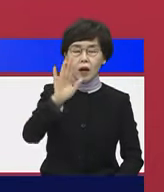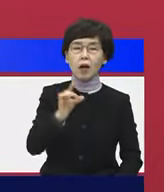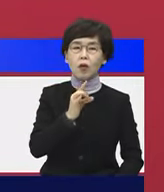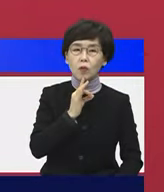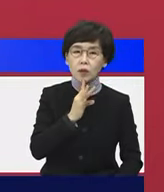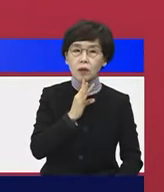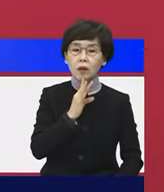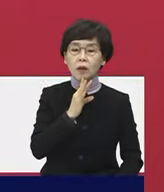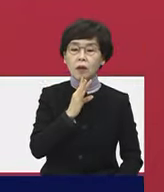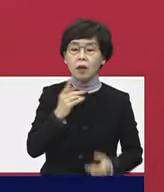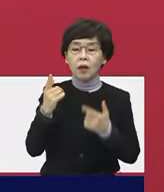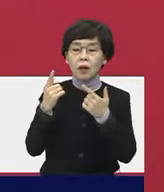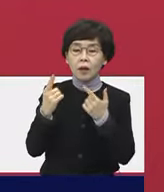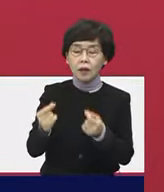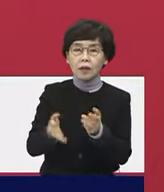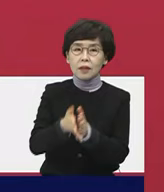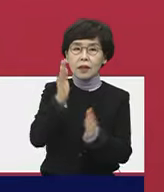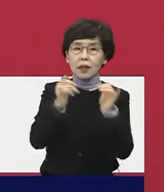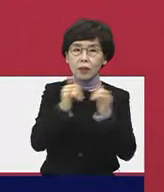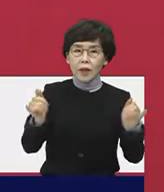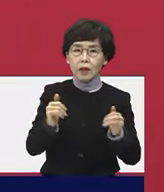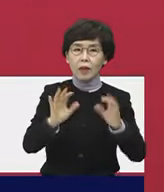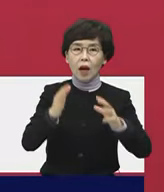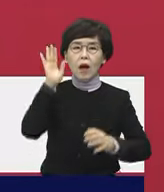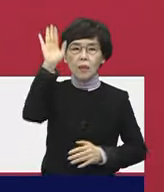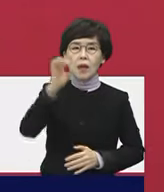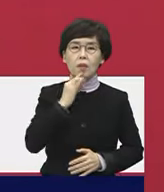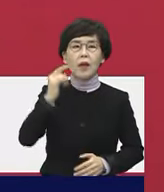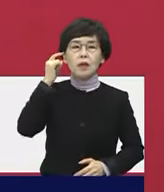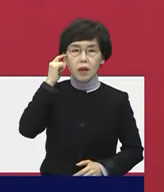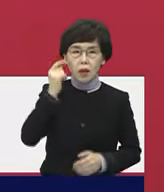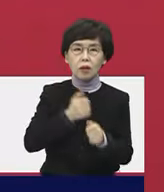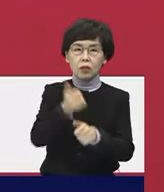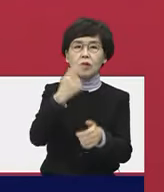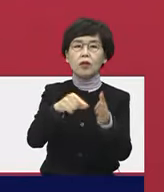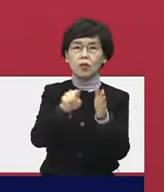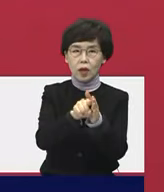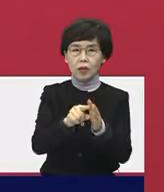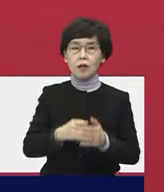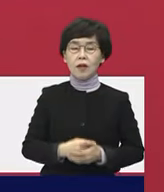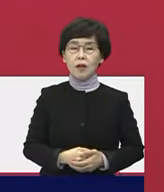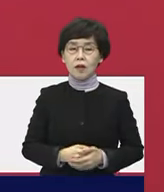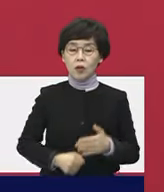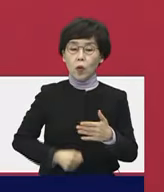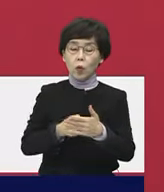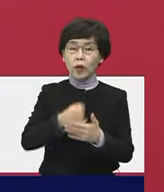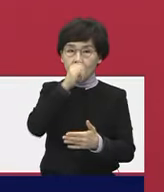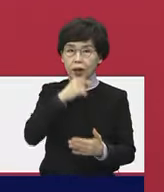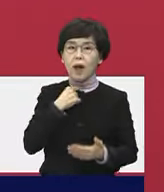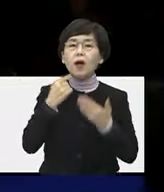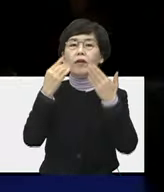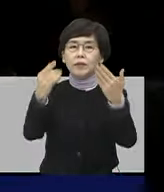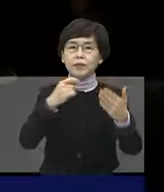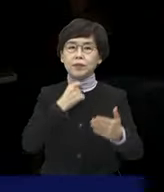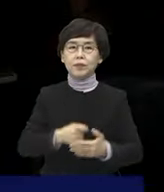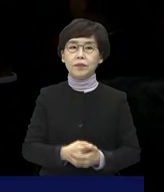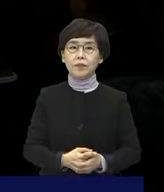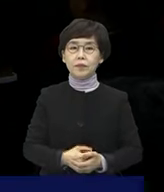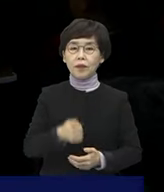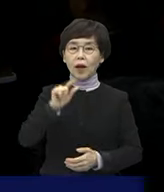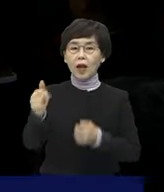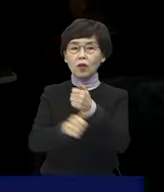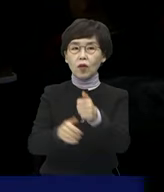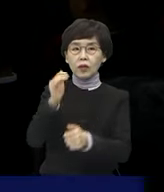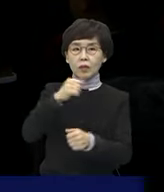오직 동료 시민과 이 나라의 미래만 생각하면서 승리를 위해서 용기 있게 헌신하겠습니다. 한